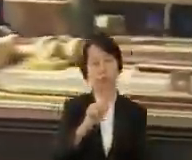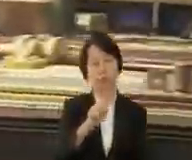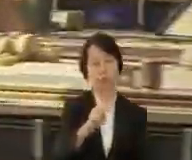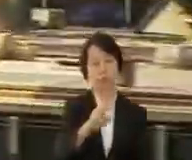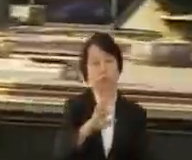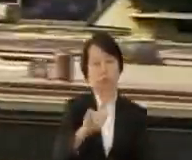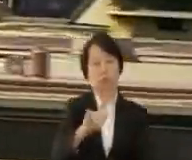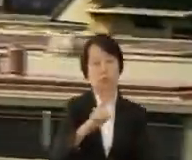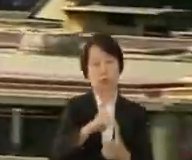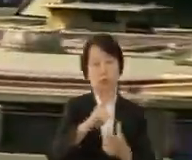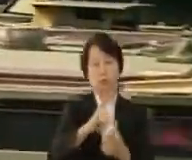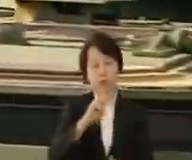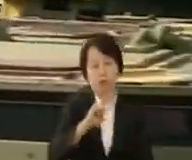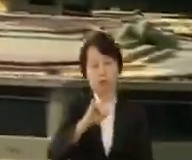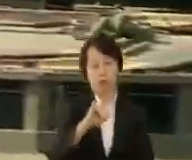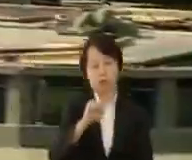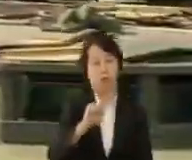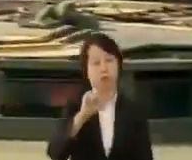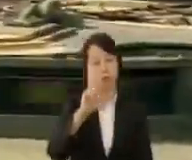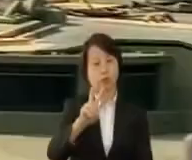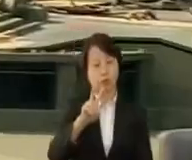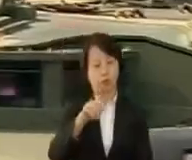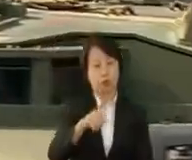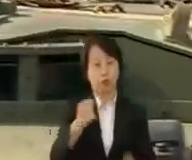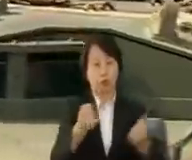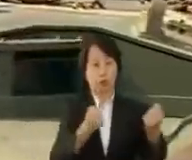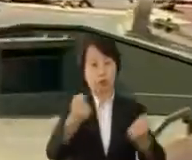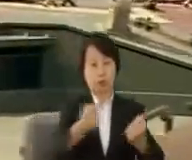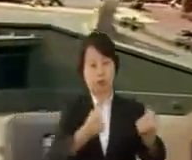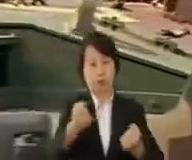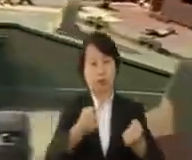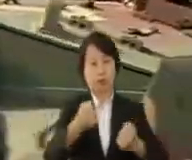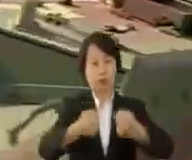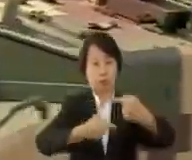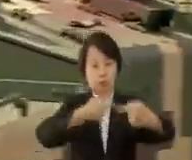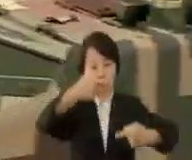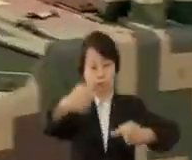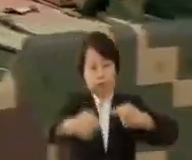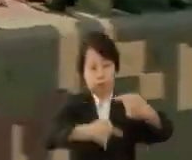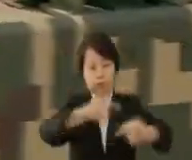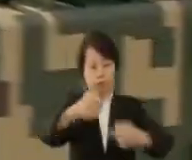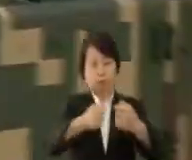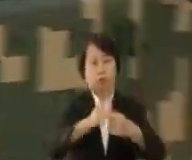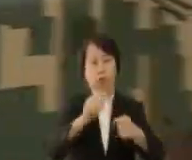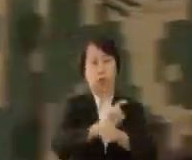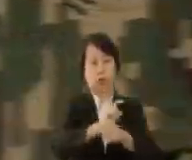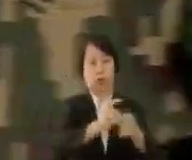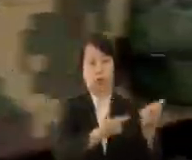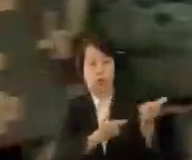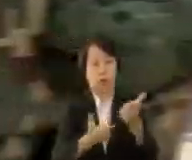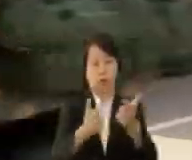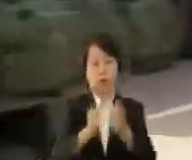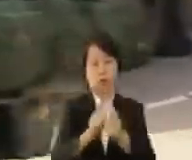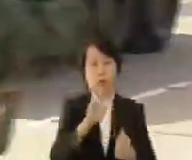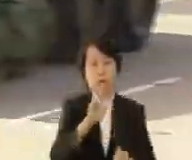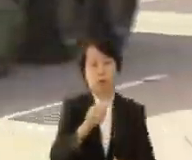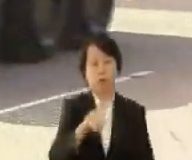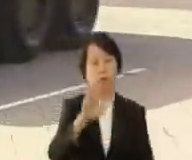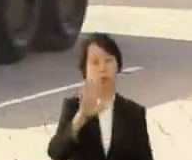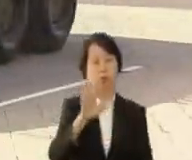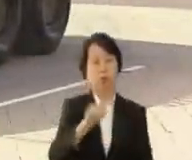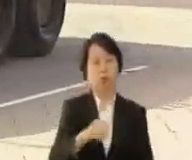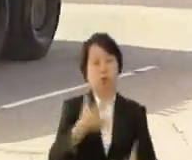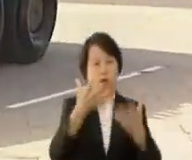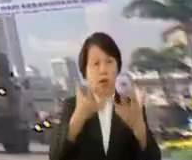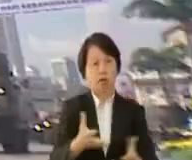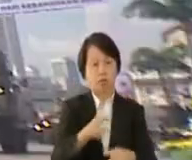ataupun MIFV. Kenderaan ini merupakan kenderaan perisai berantai dan dilengkapi dengan persenjataan 12.7mm heavy